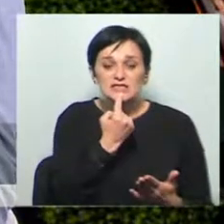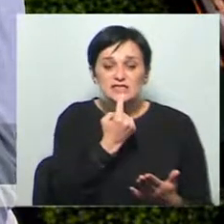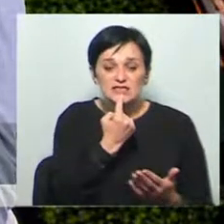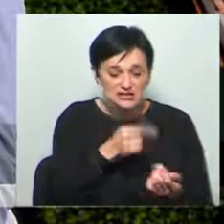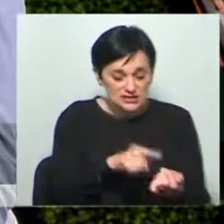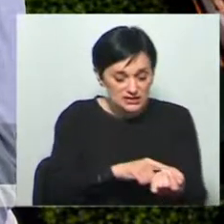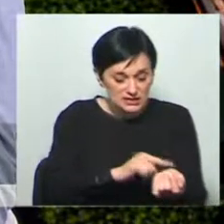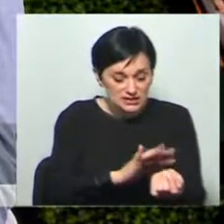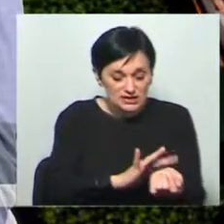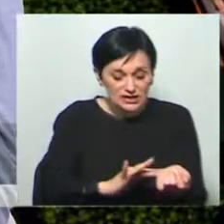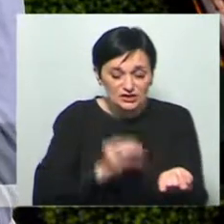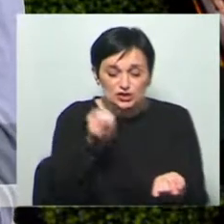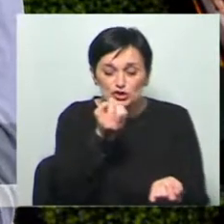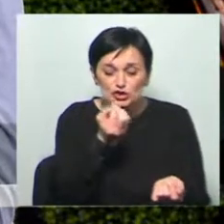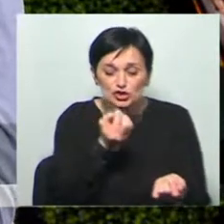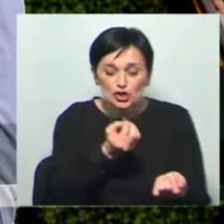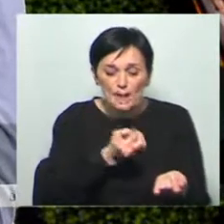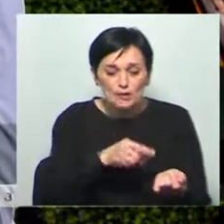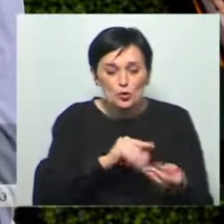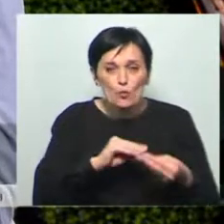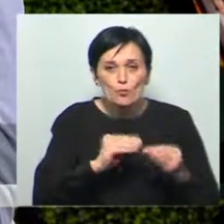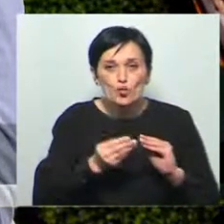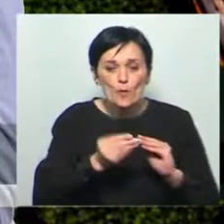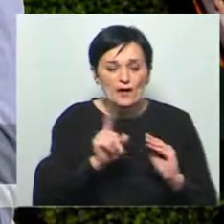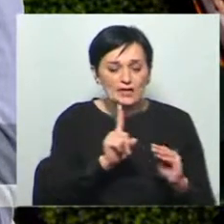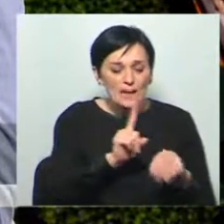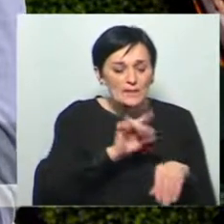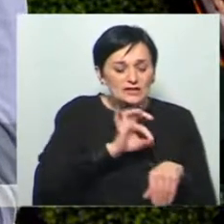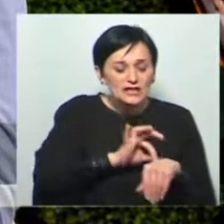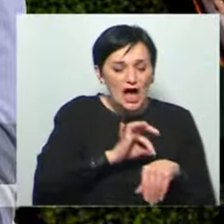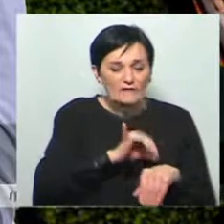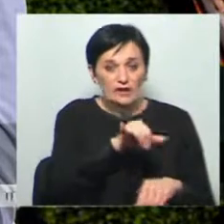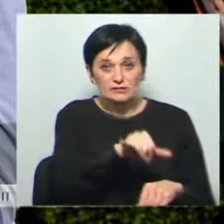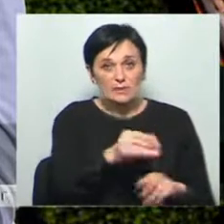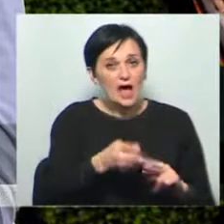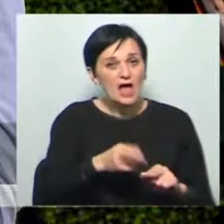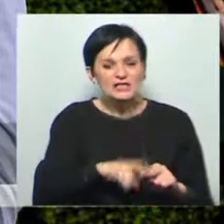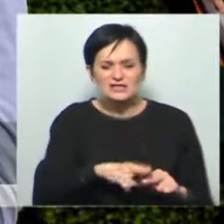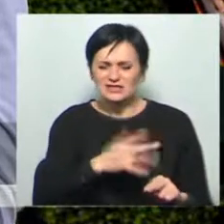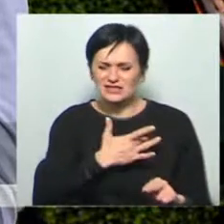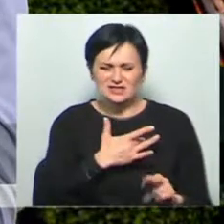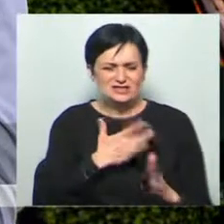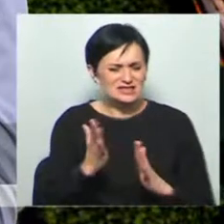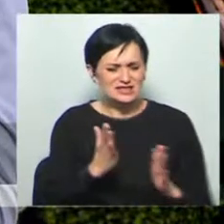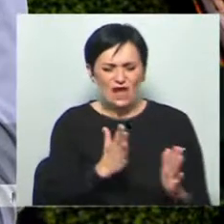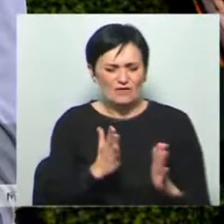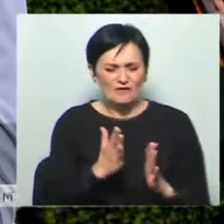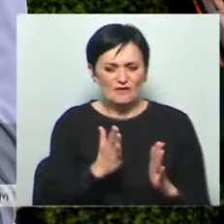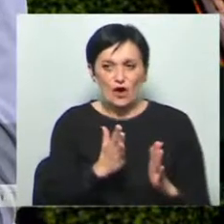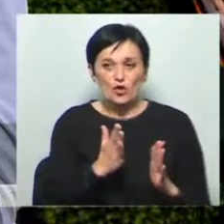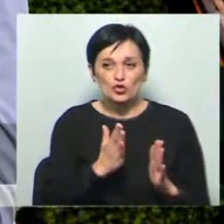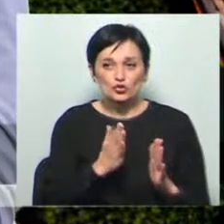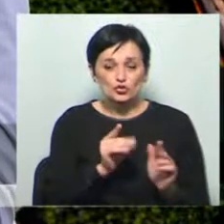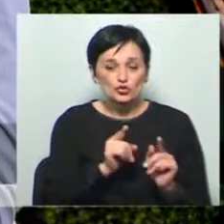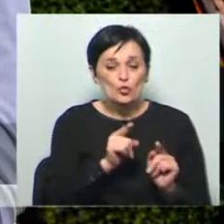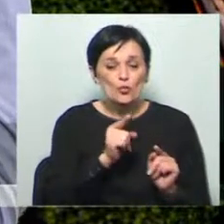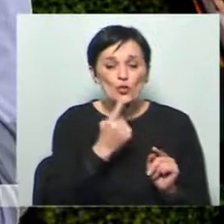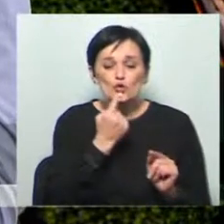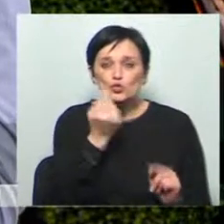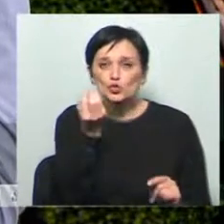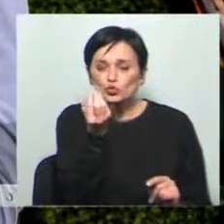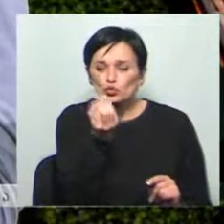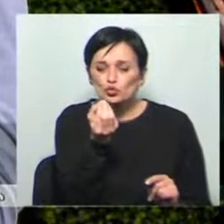შემადგენელი სისტემა იყოს პრობლემატური, ანუ რაიმე დაავადება ჰქონდეს. ეს სავარაუდოდ არის პროვოცირებული თრომბი,